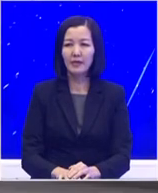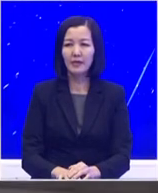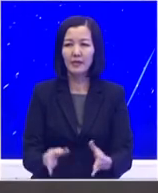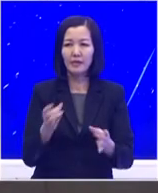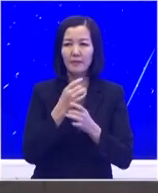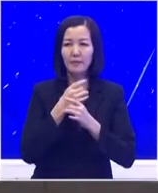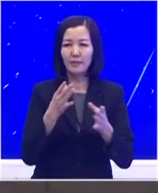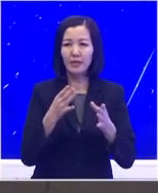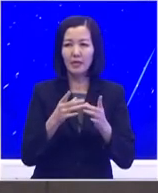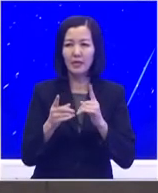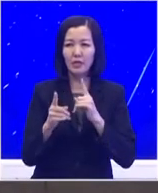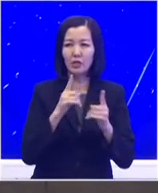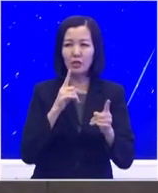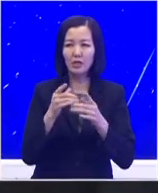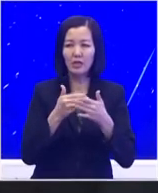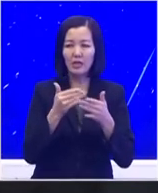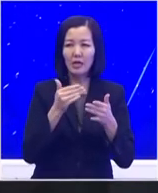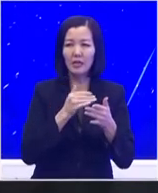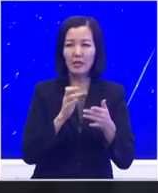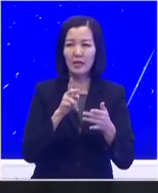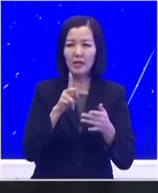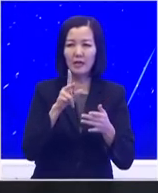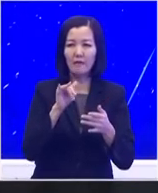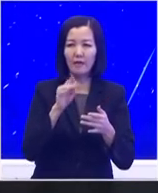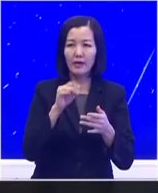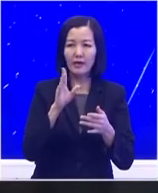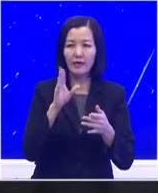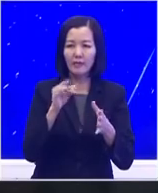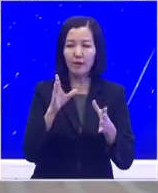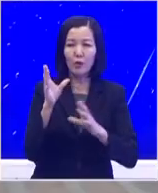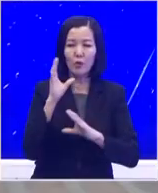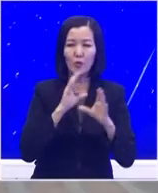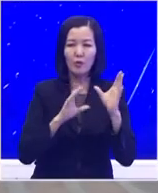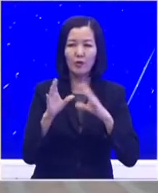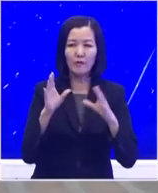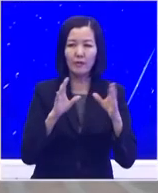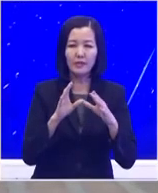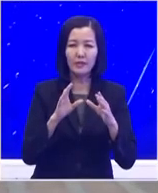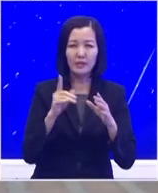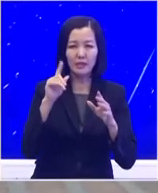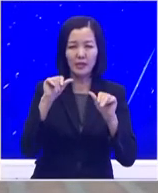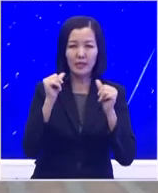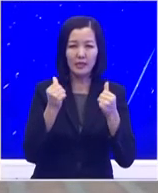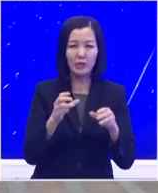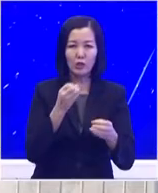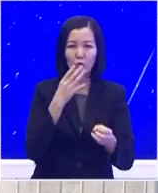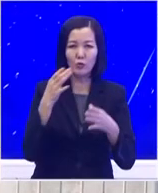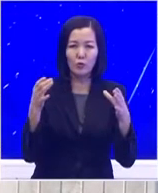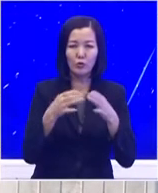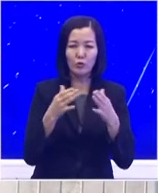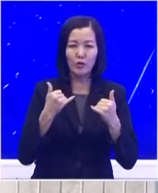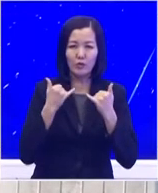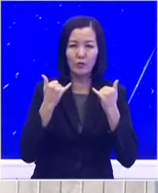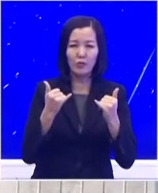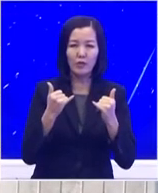Мерекелік жиын алдында қатысушылар әл-Фараби атындағы Қазақ ұлттық университетінің бас алаңындағы дара тұлға ескерткішіне гүл шоқтарын қойды, есімін